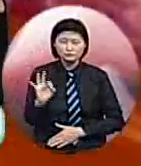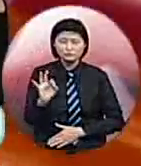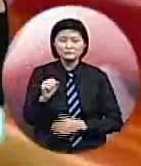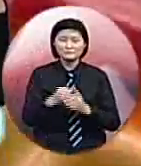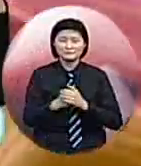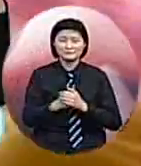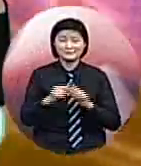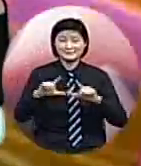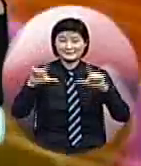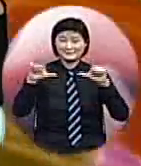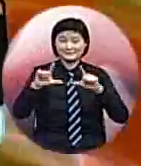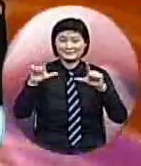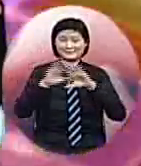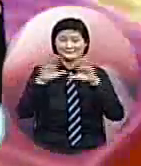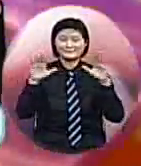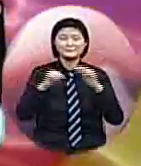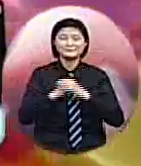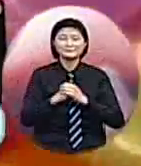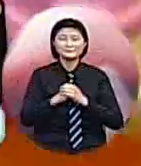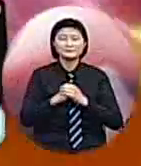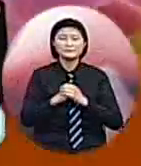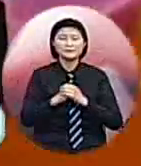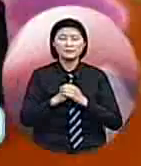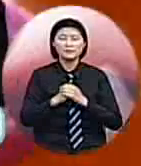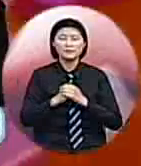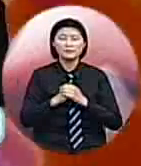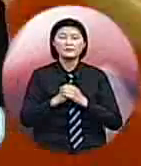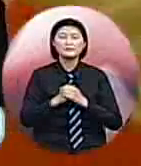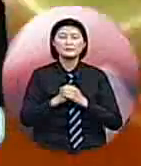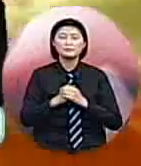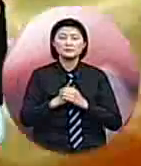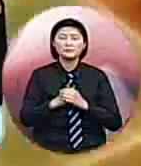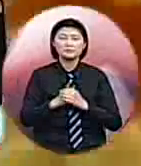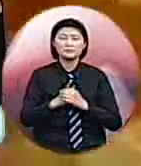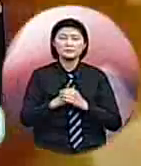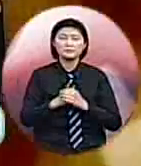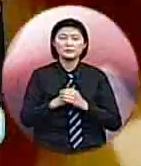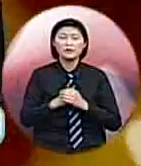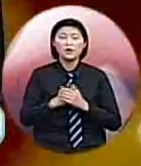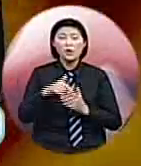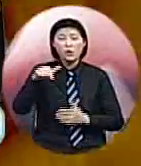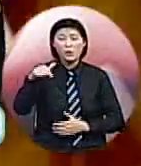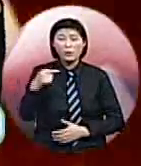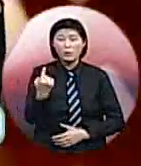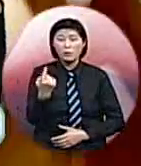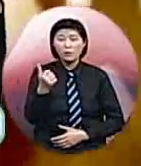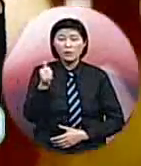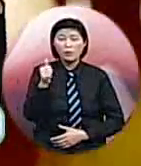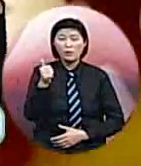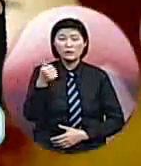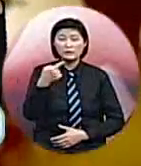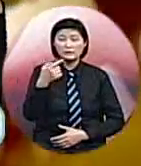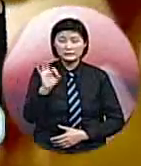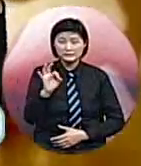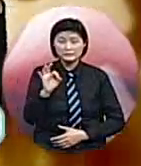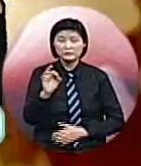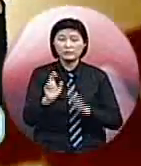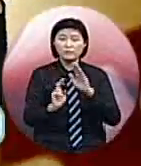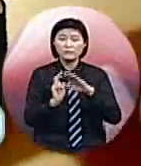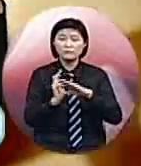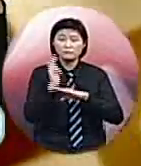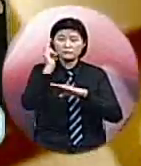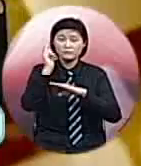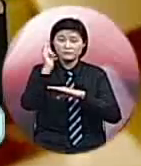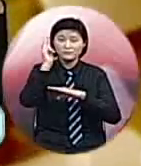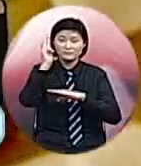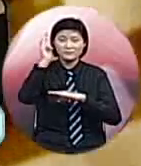그래요. 그래요. 예, 예, 오늘은 나라오가 휙 날아간 고흥 아름다운 고장이죠. 나로 우주센터가 예, 있는 곳이죠.